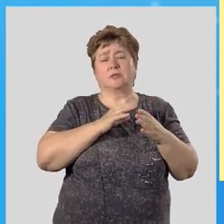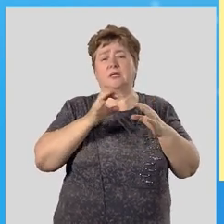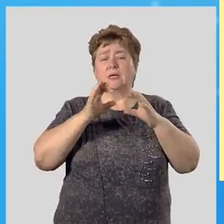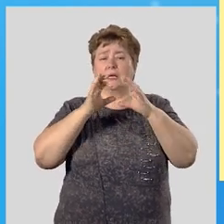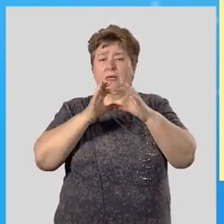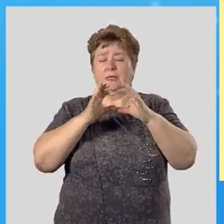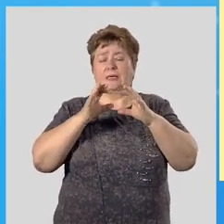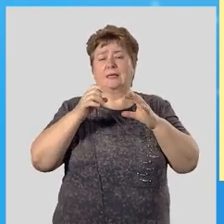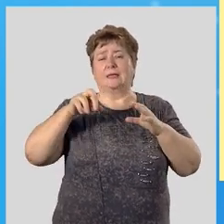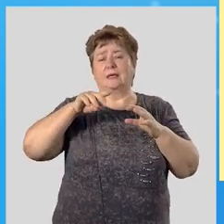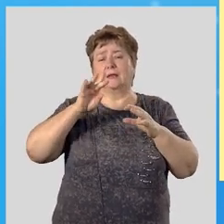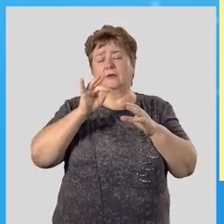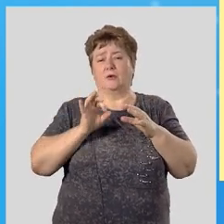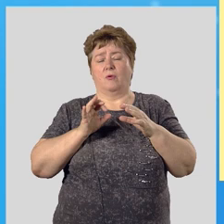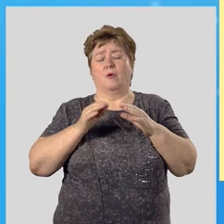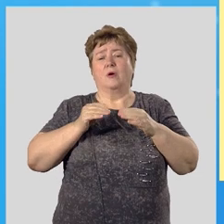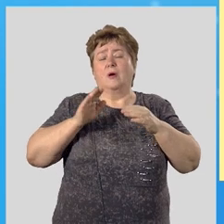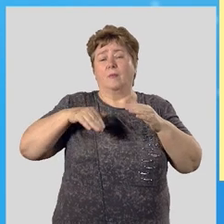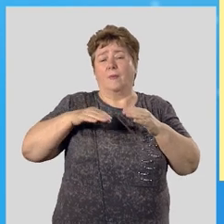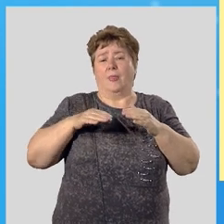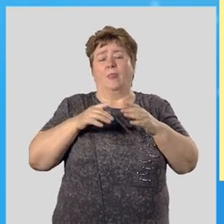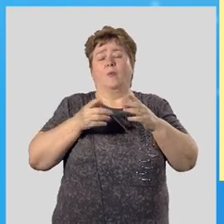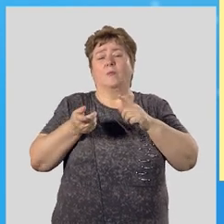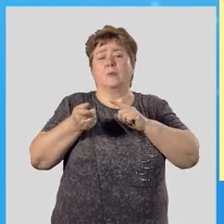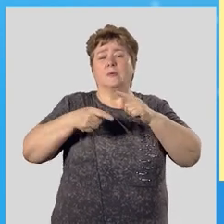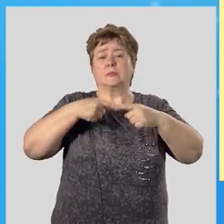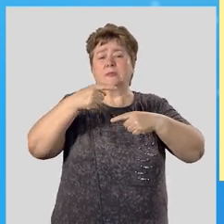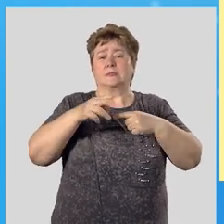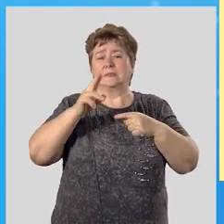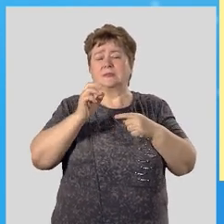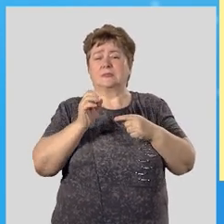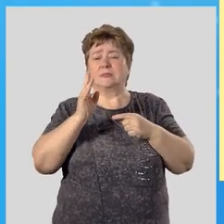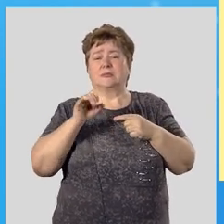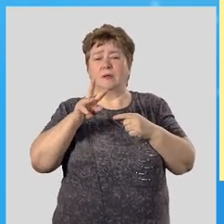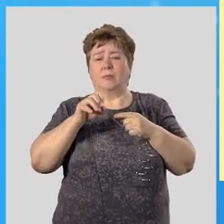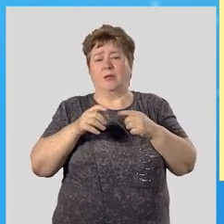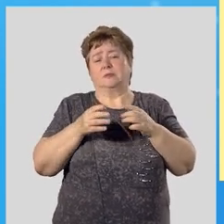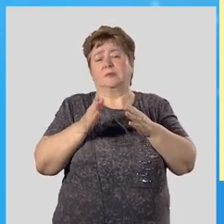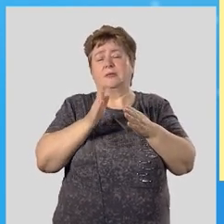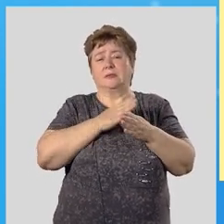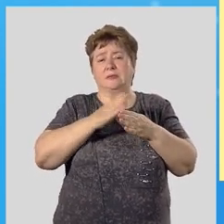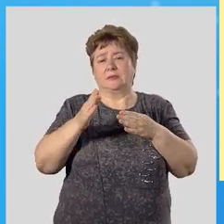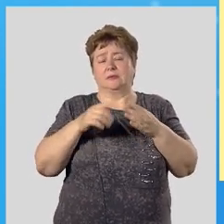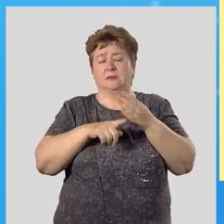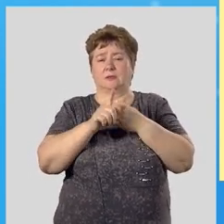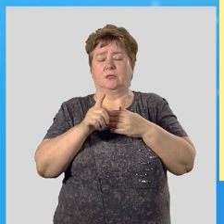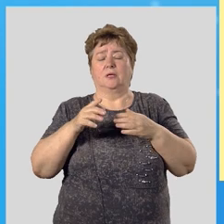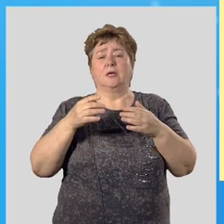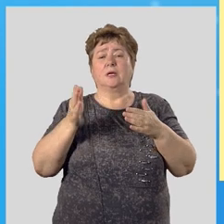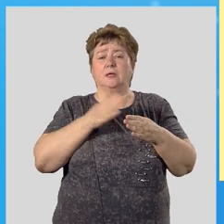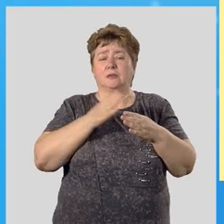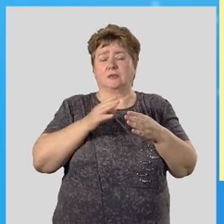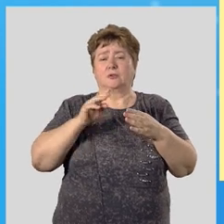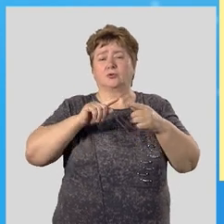ядра. За делением ядра следует деление цитоплазмы. Среди представителей